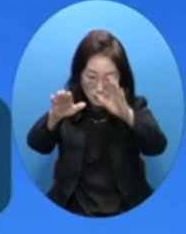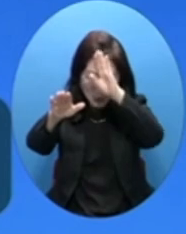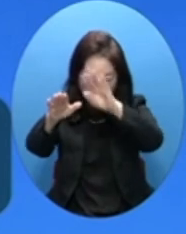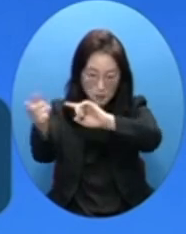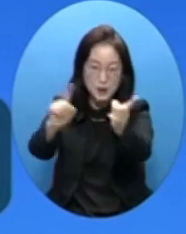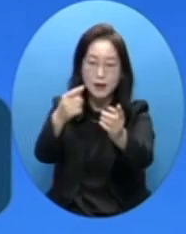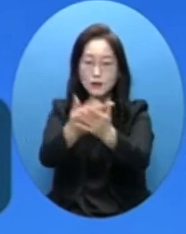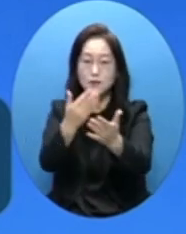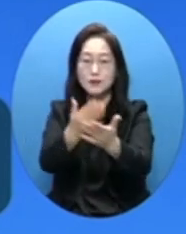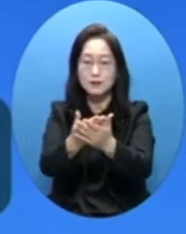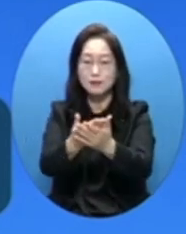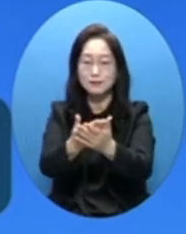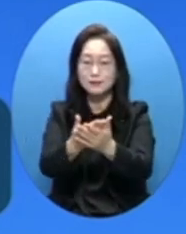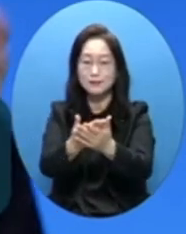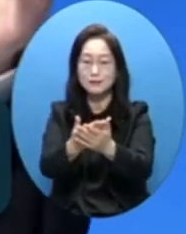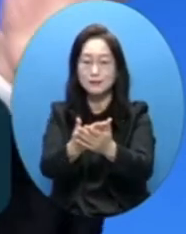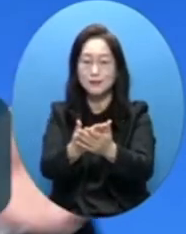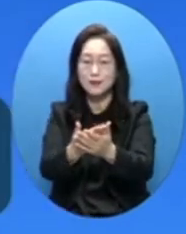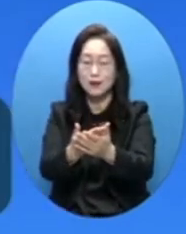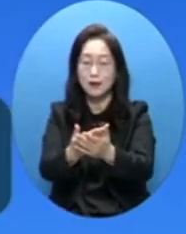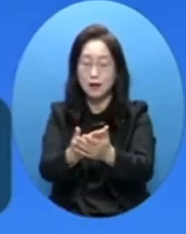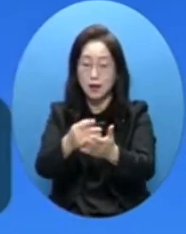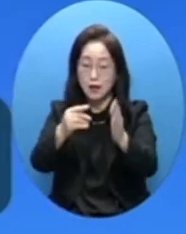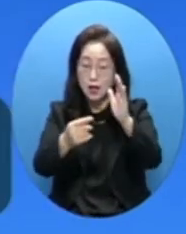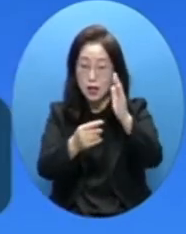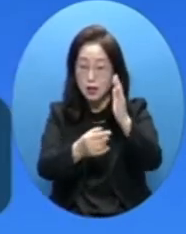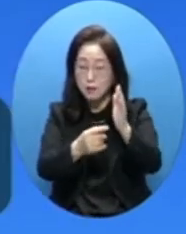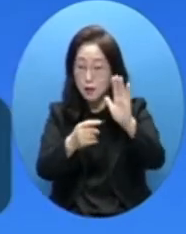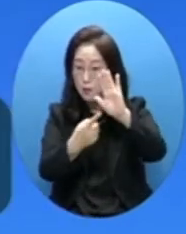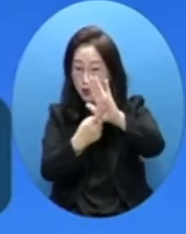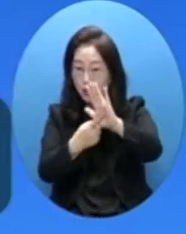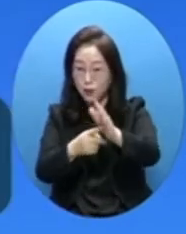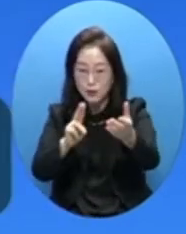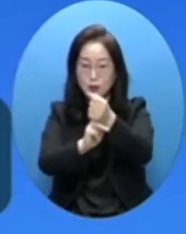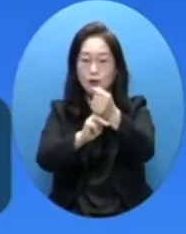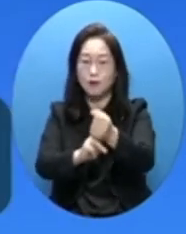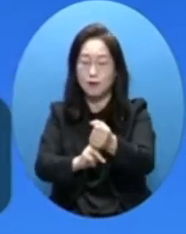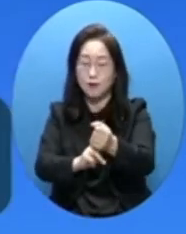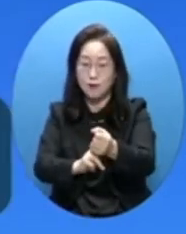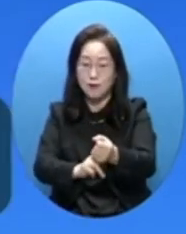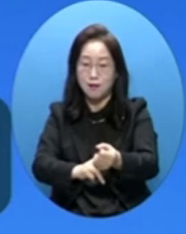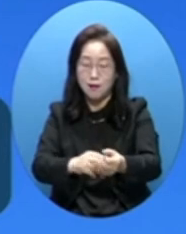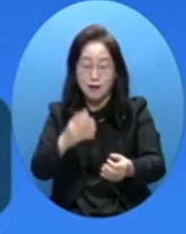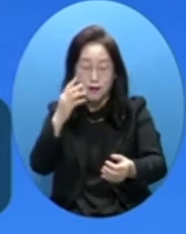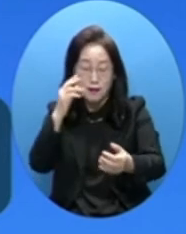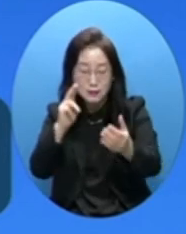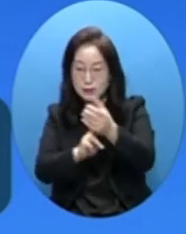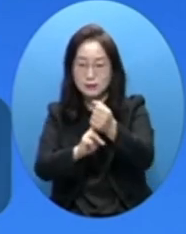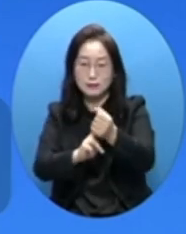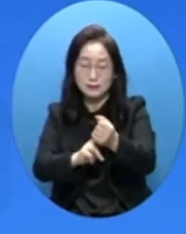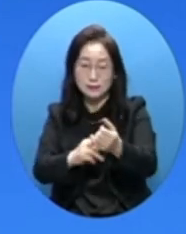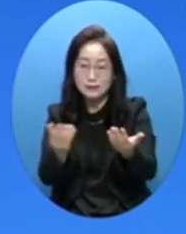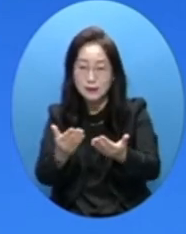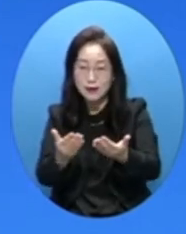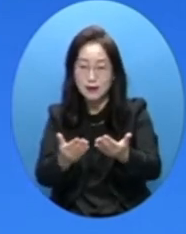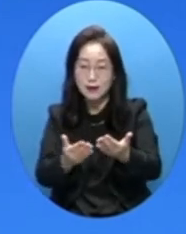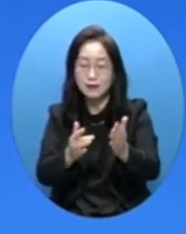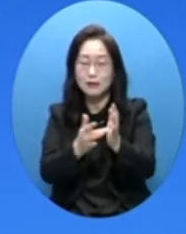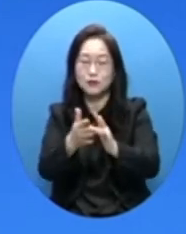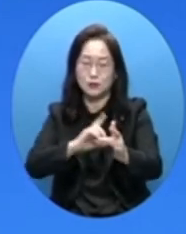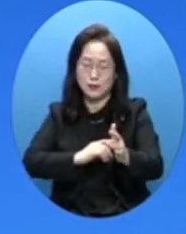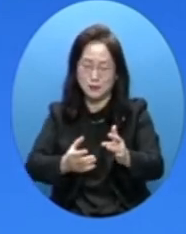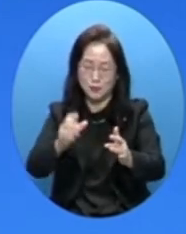하여 주옵소서. 표적과 기사가 예수의 이름으로 이루어지게 하옵소서. 저들이 성령